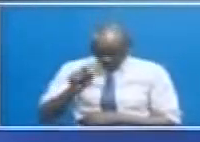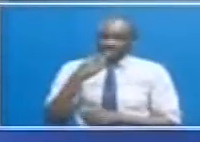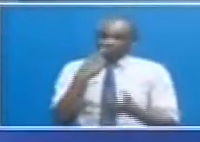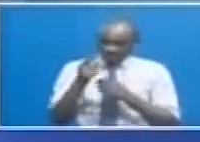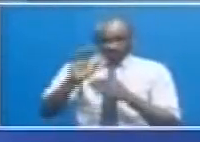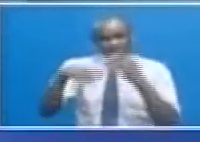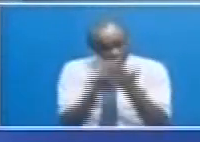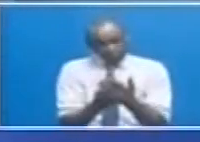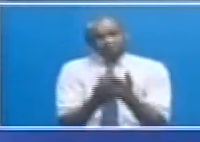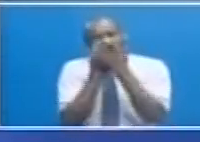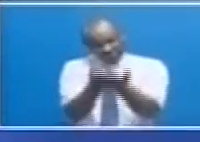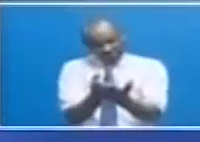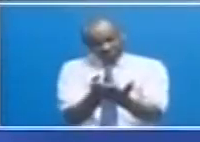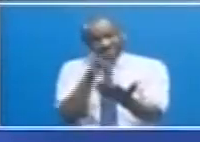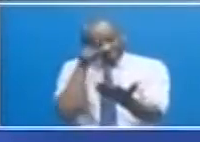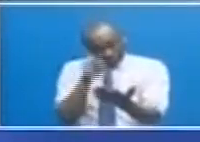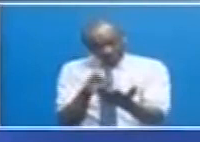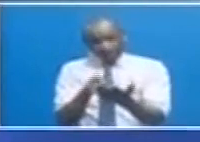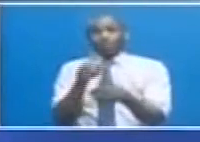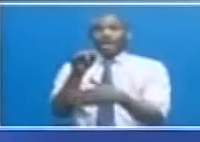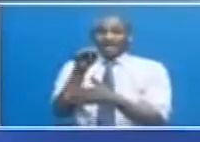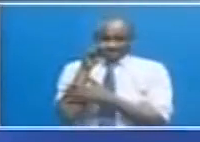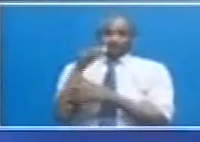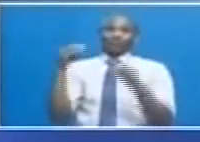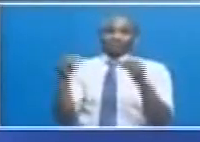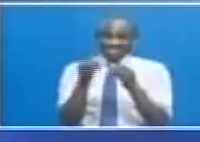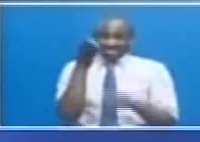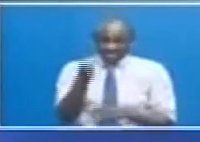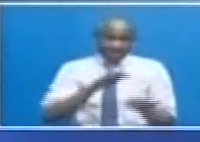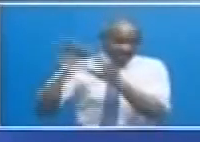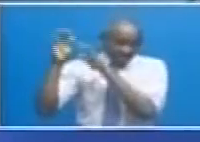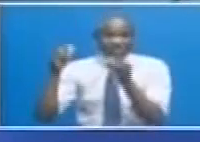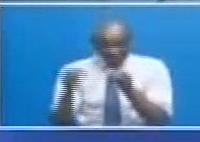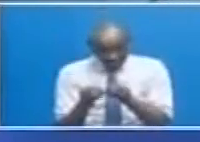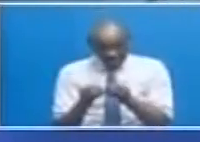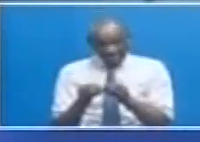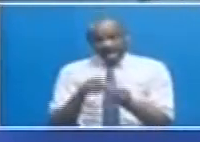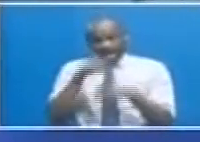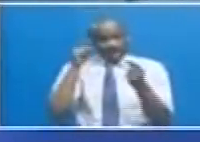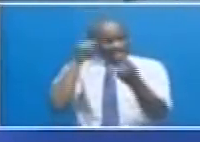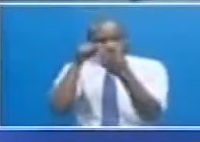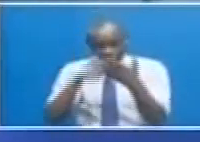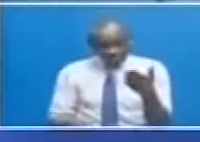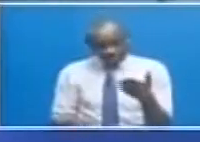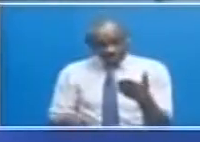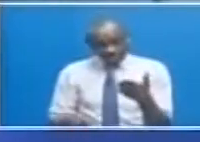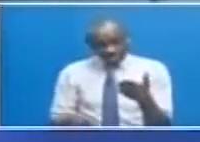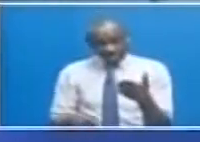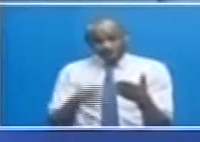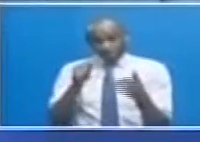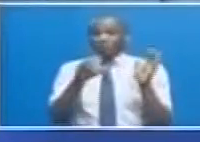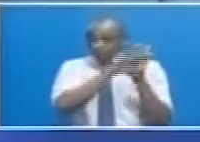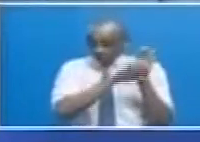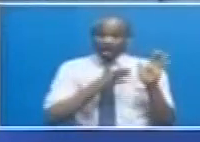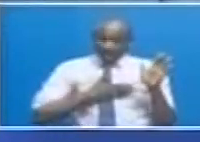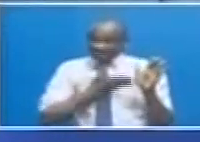petition kwamba waweze kuitisha kikao cha bunge kulingana na katiba